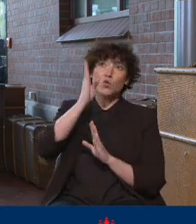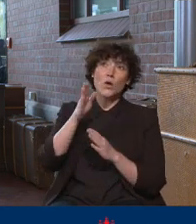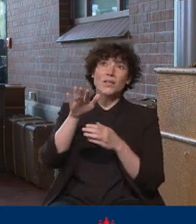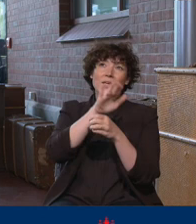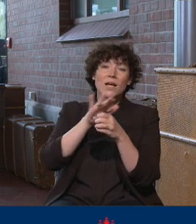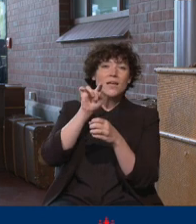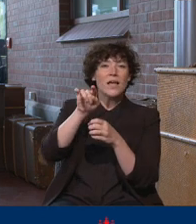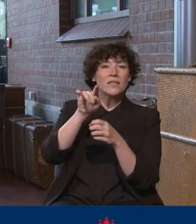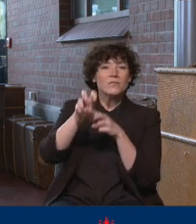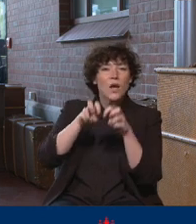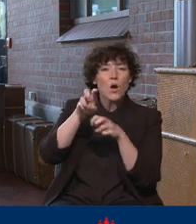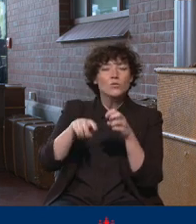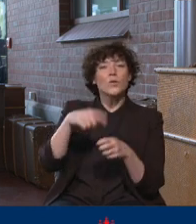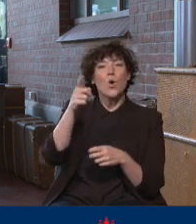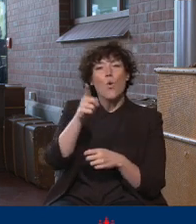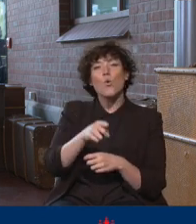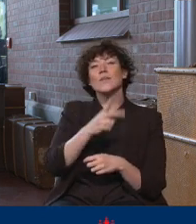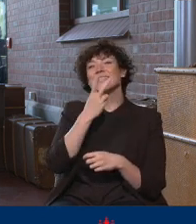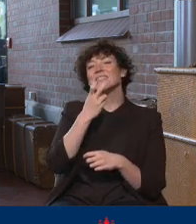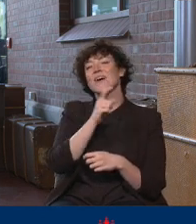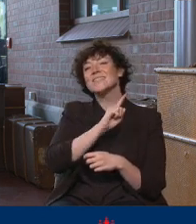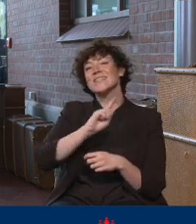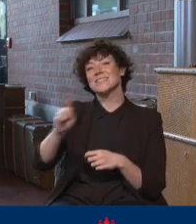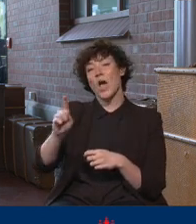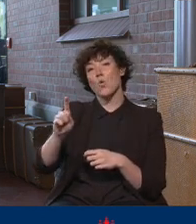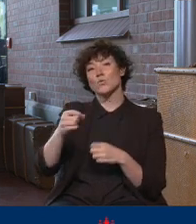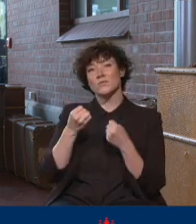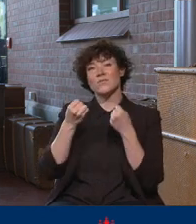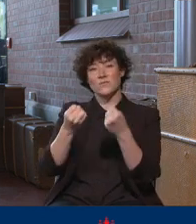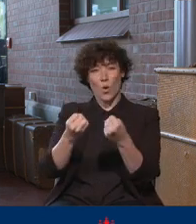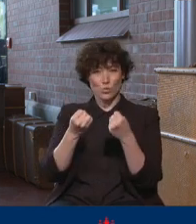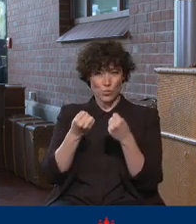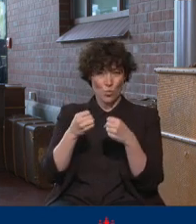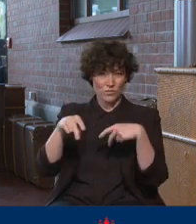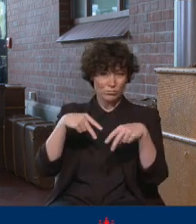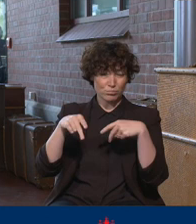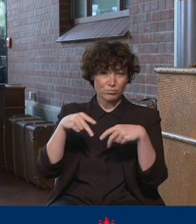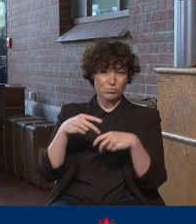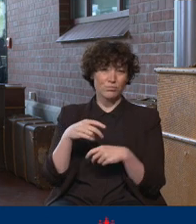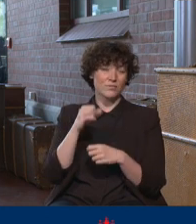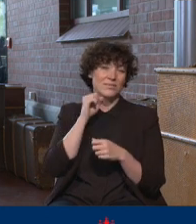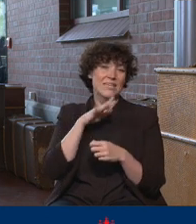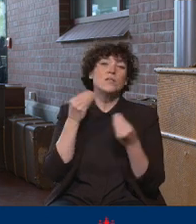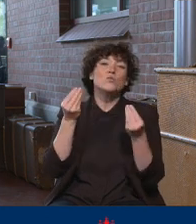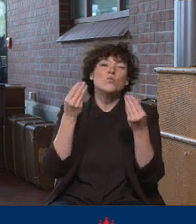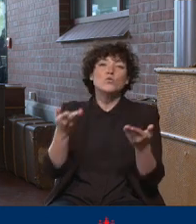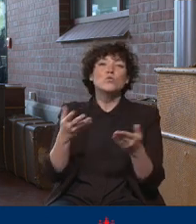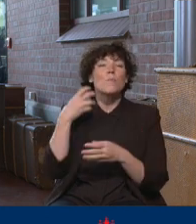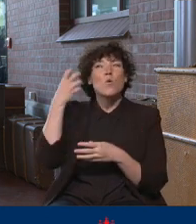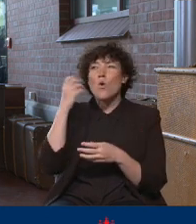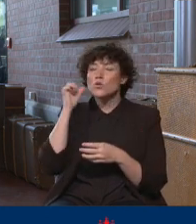120.000 fahrzeugen täglich die eine ziemliche geräuschkulisse sie bilden das ist der bereich genau gegenüber von